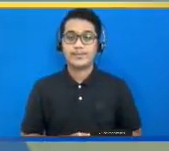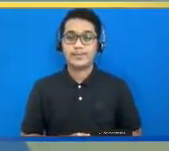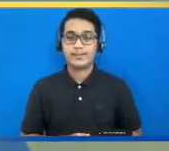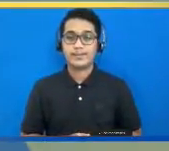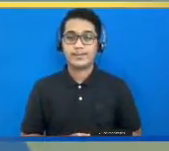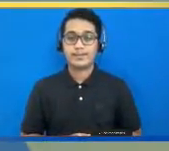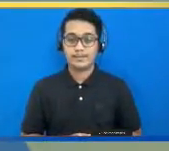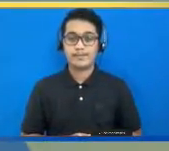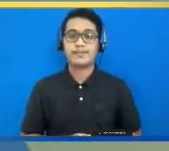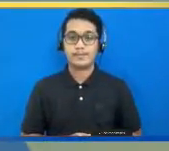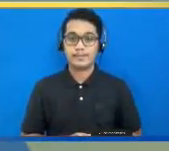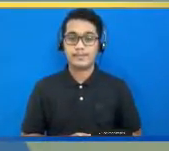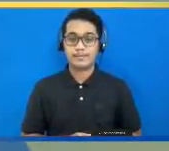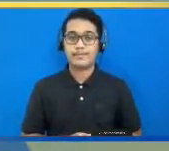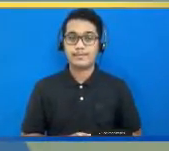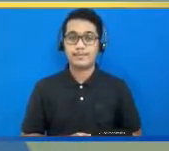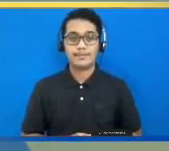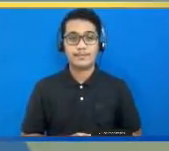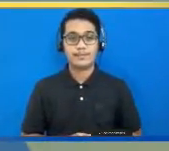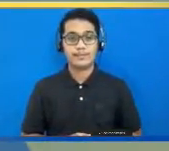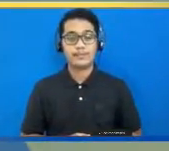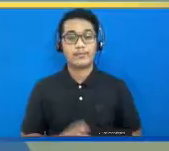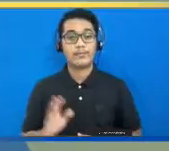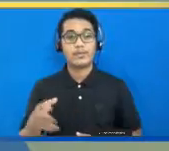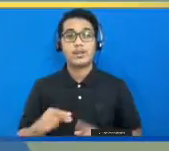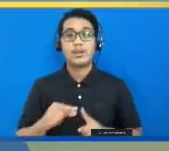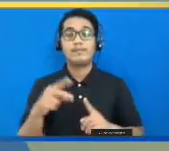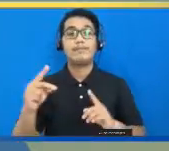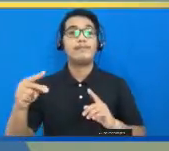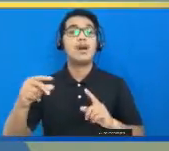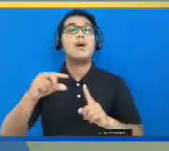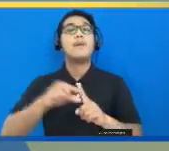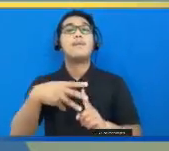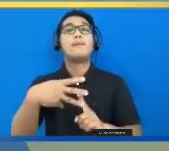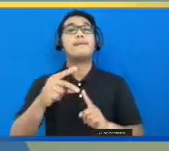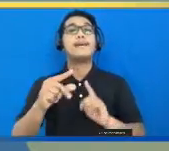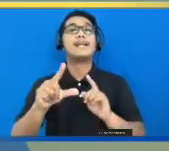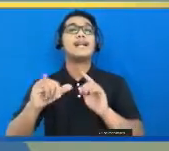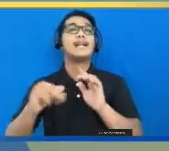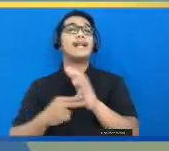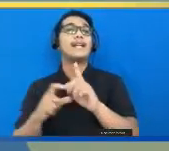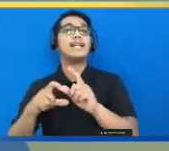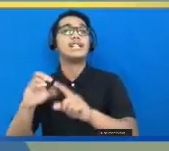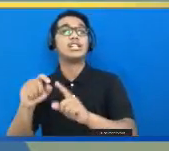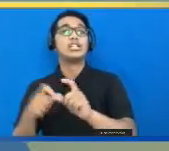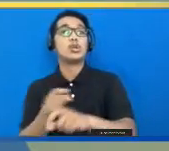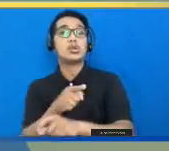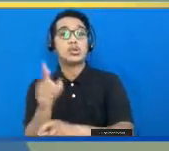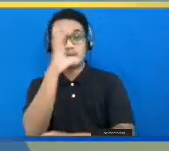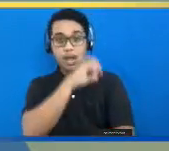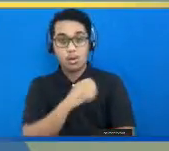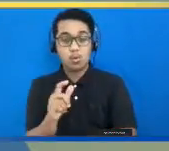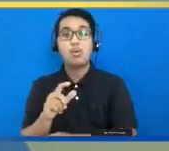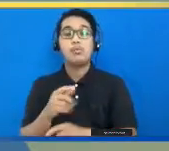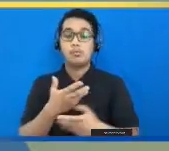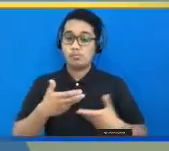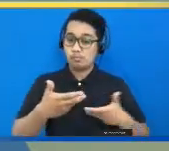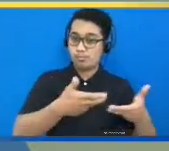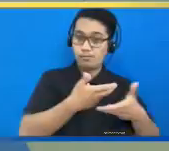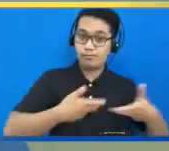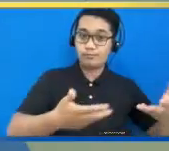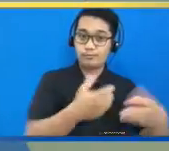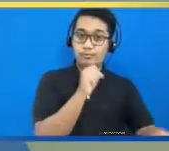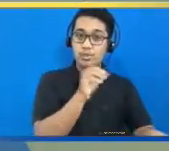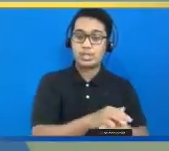diisi lain dalam konteks berlinson seperti yang juga Bapak Ibu sekalian ketahui selama pandai ini ini